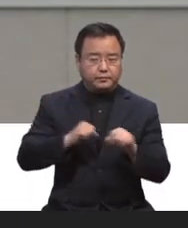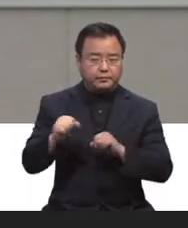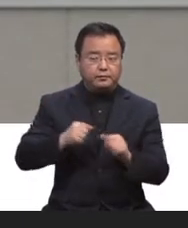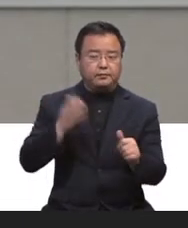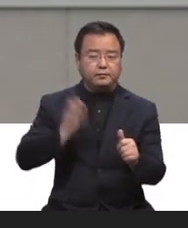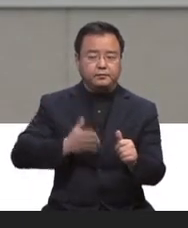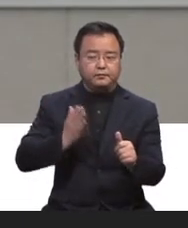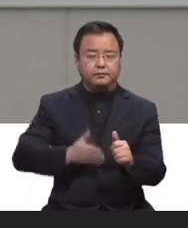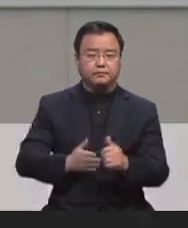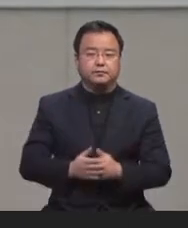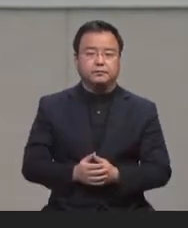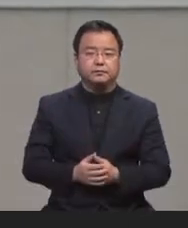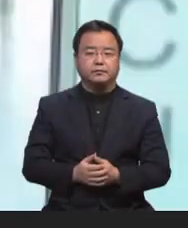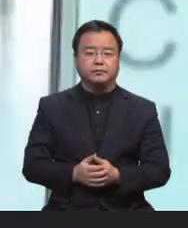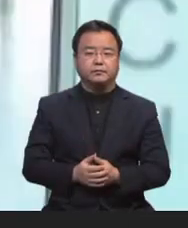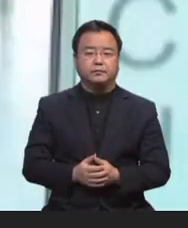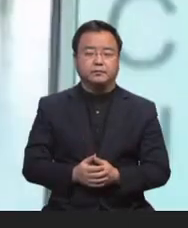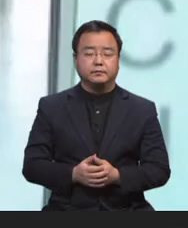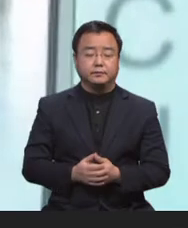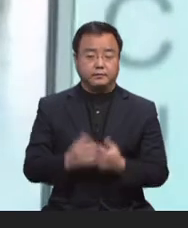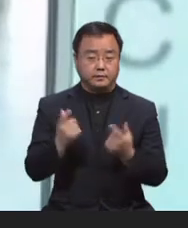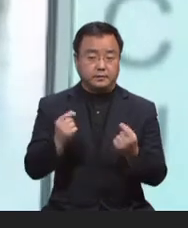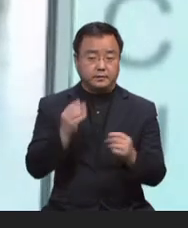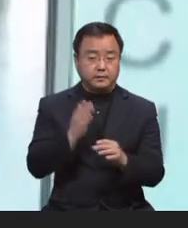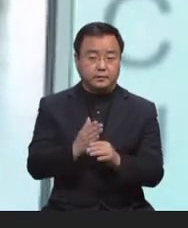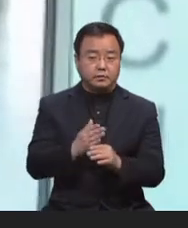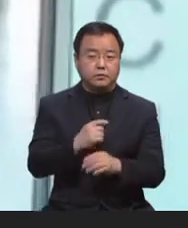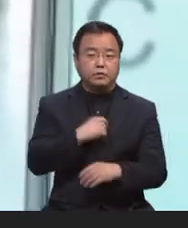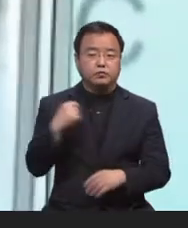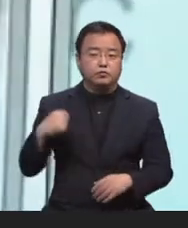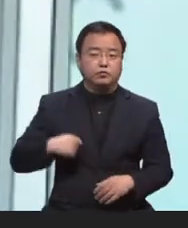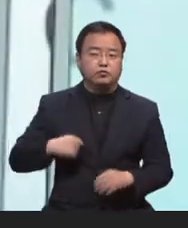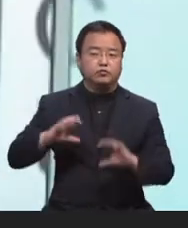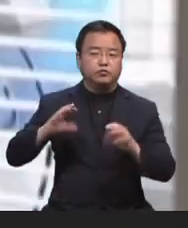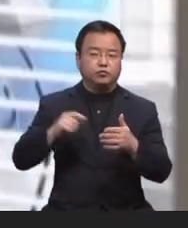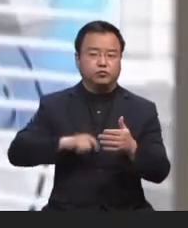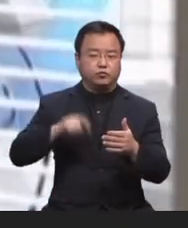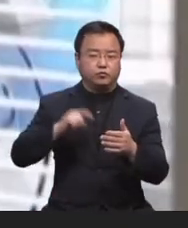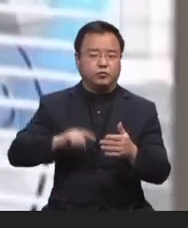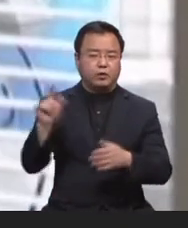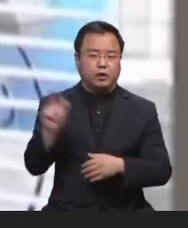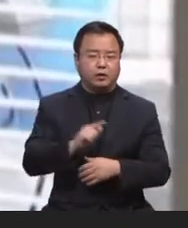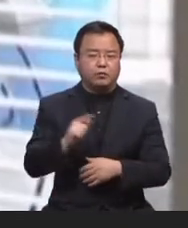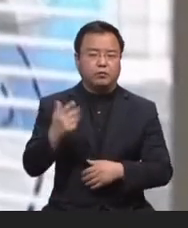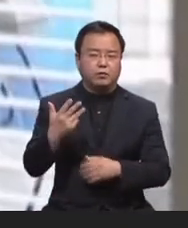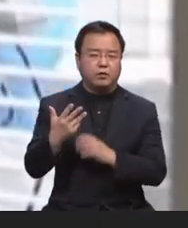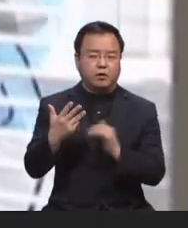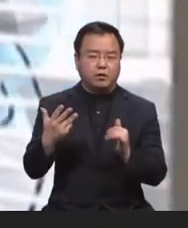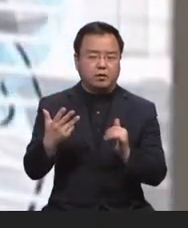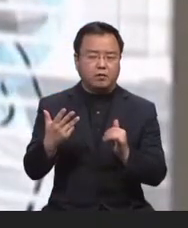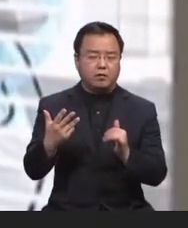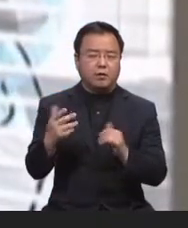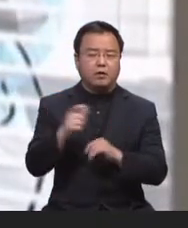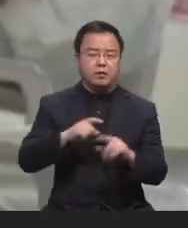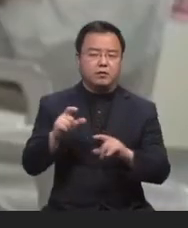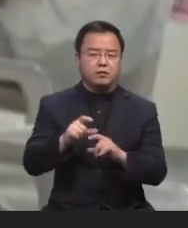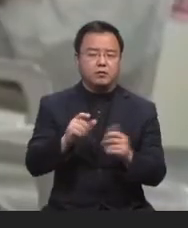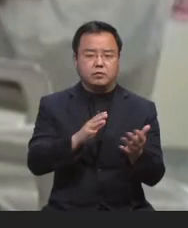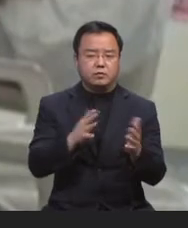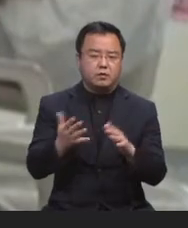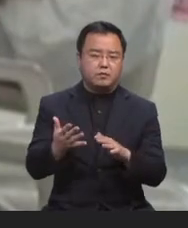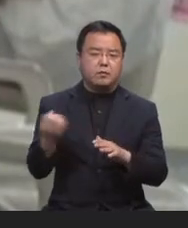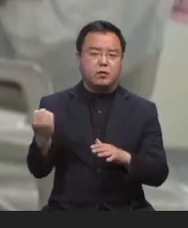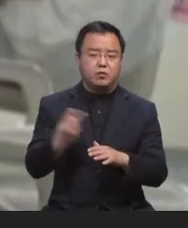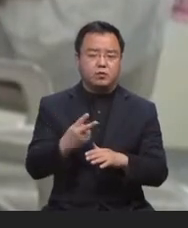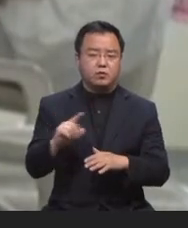바랍니다 이런 가운데 중국에서는 하루만에 8명이 추가 사망하고 우아한 폐렴 환자도 이 백신